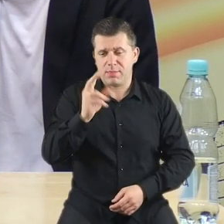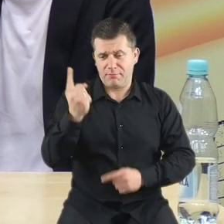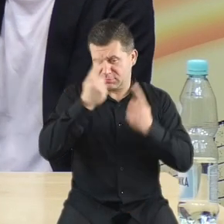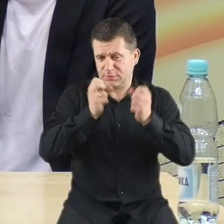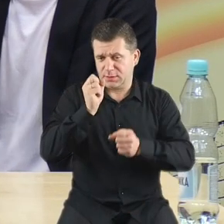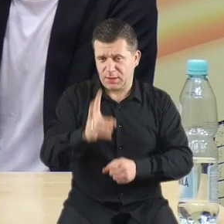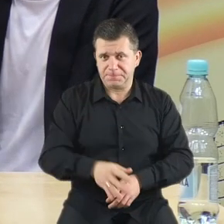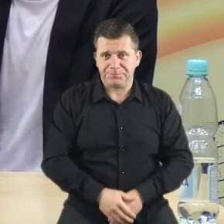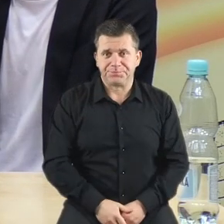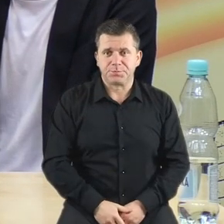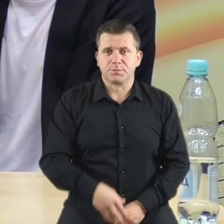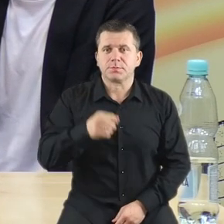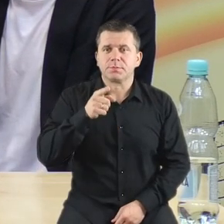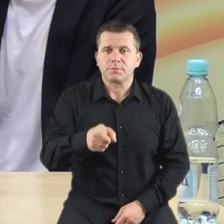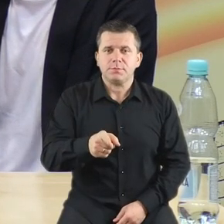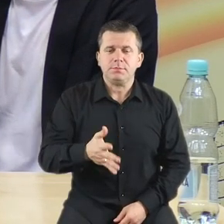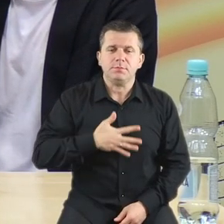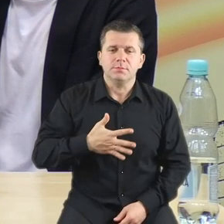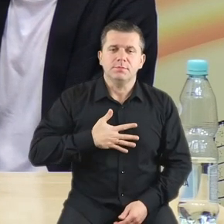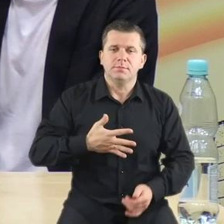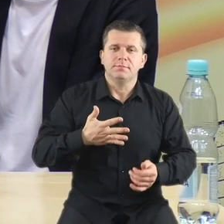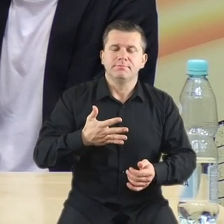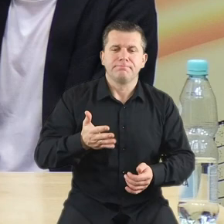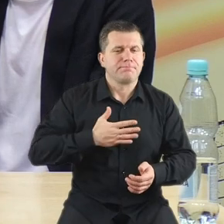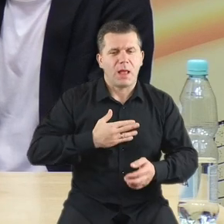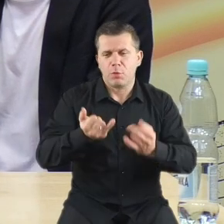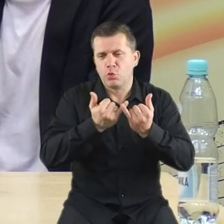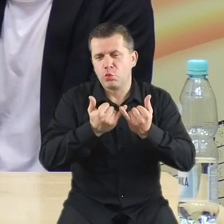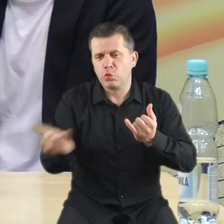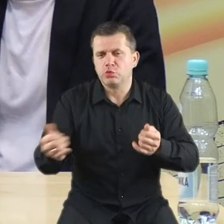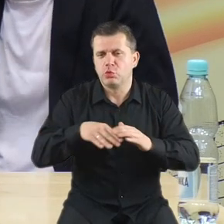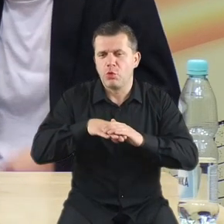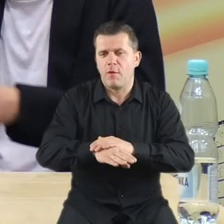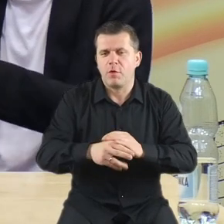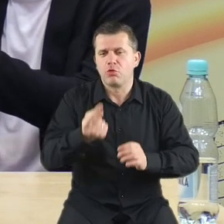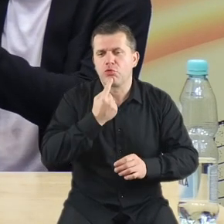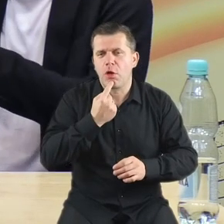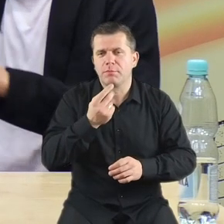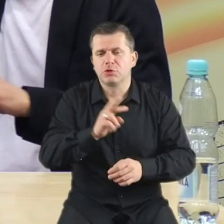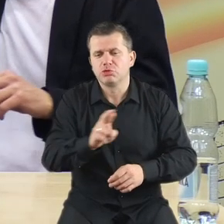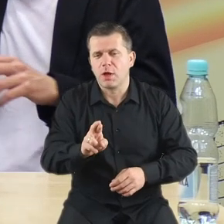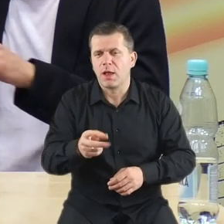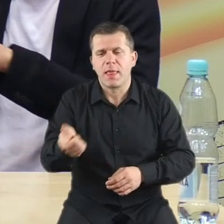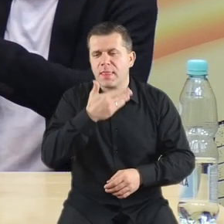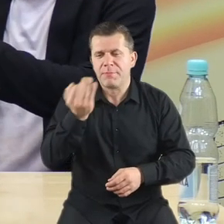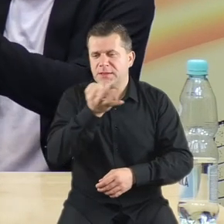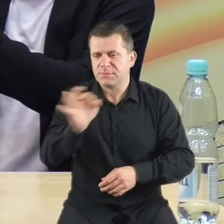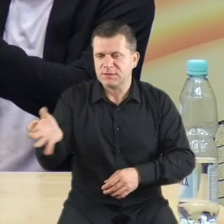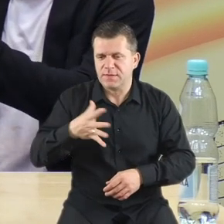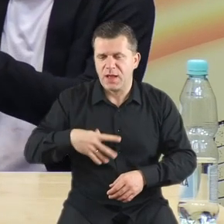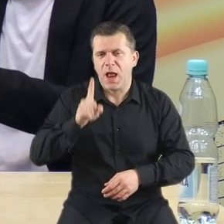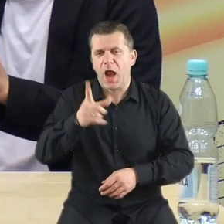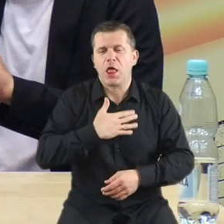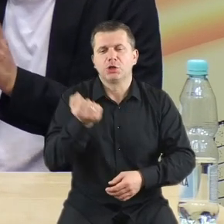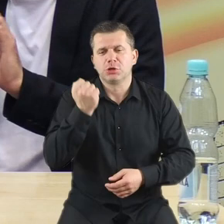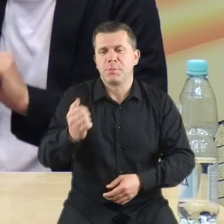się nie... Tak, mam takie różne drobne przedmioty, które nie mają specjalnej wartości, ale trzymam je zawsze gdzieś tam na poczcie